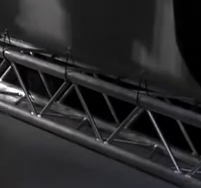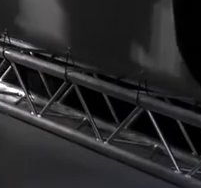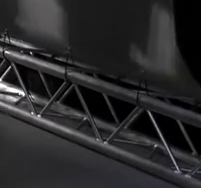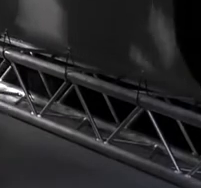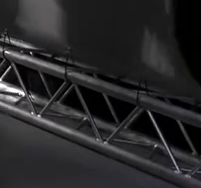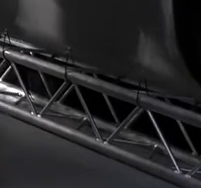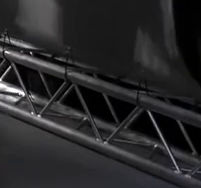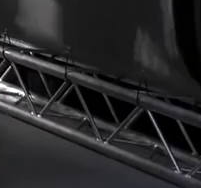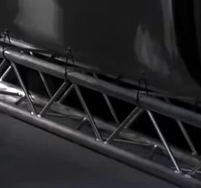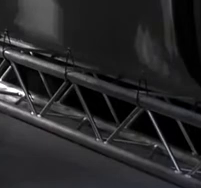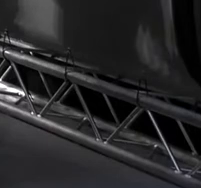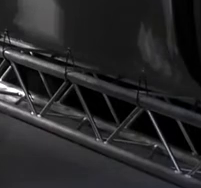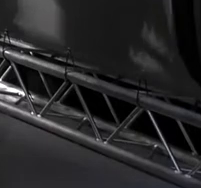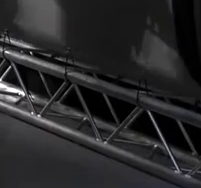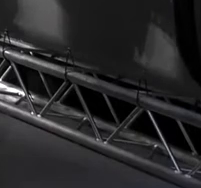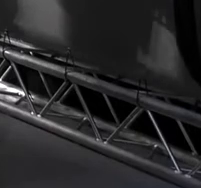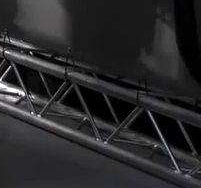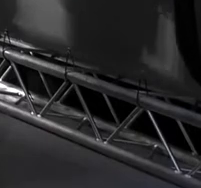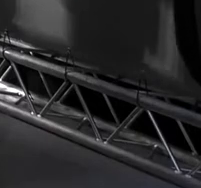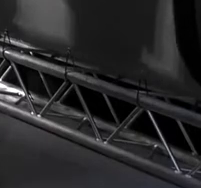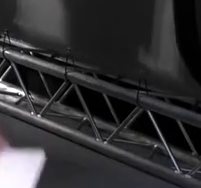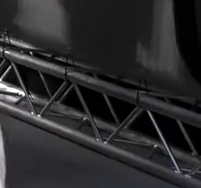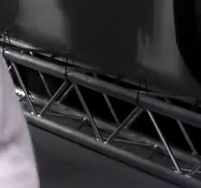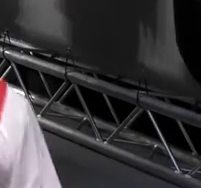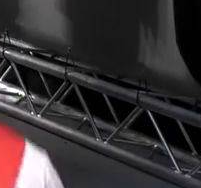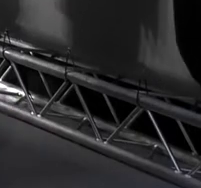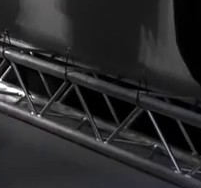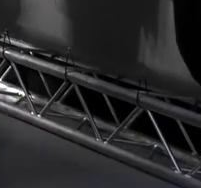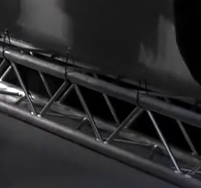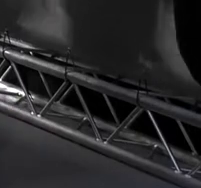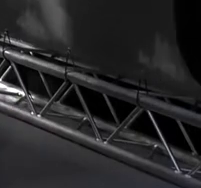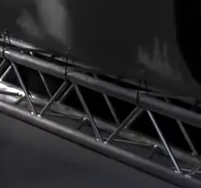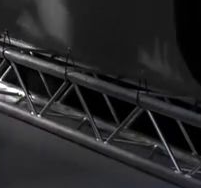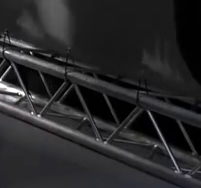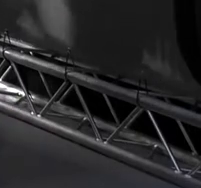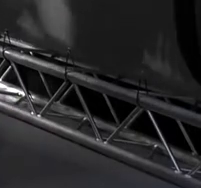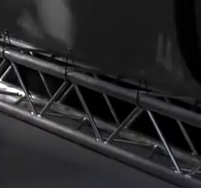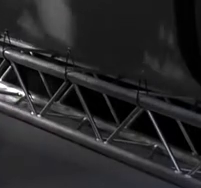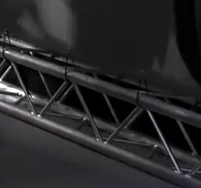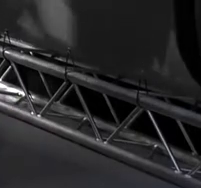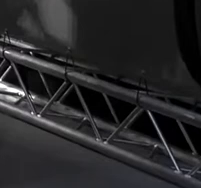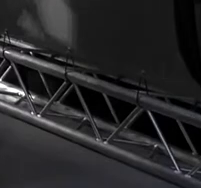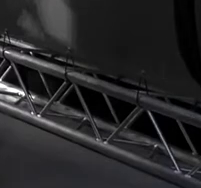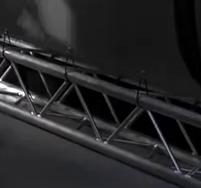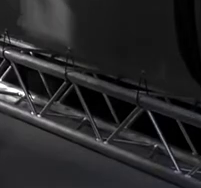Alberic, Kim de las Heras Molins, Nerea Elizalde